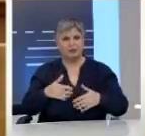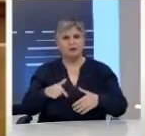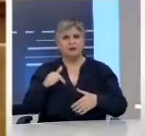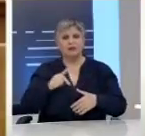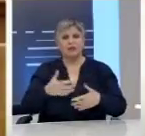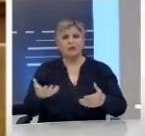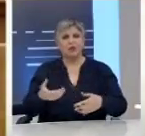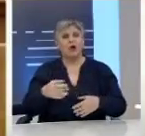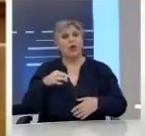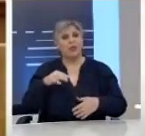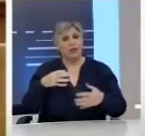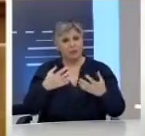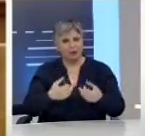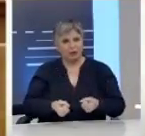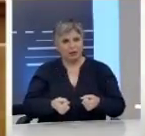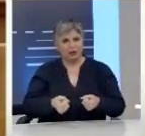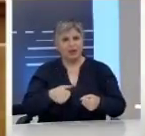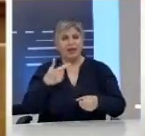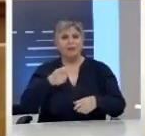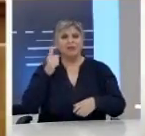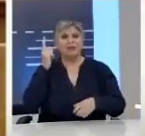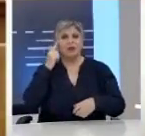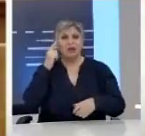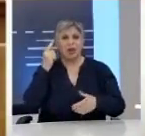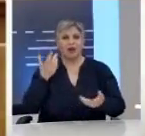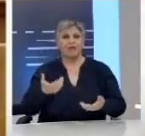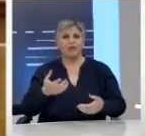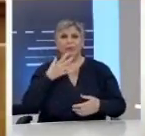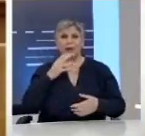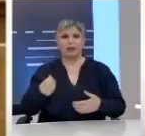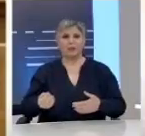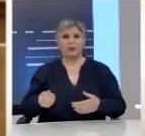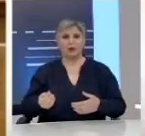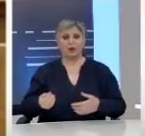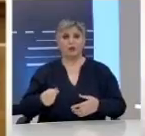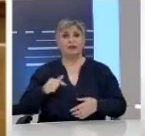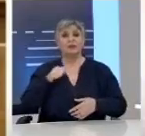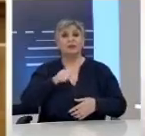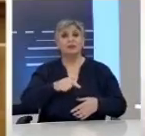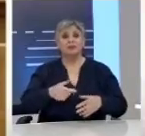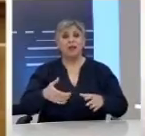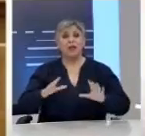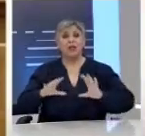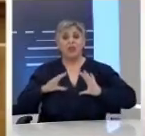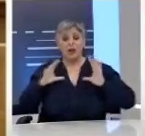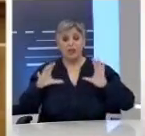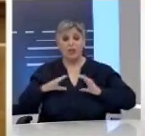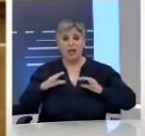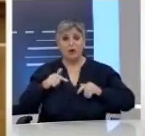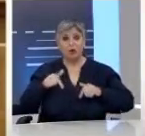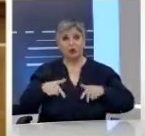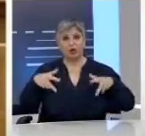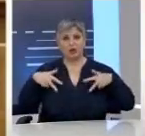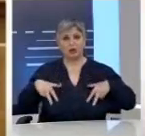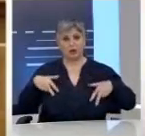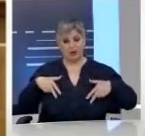τις αδυναμίες. Και καταλαβαίνουμε όλοι γιατί έγινε. Έγινε για να μην ψηφιστεί το νομοσχέδιο που φέρνει η κυβέρνηση επί της αρχής